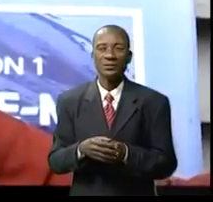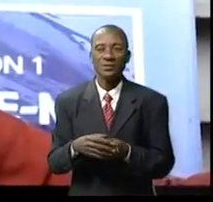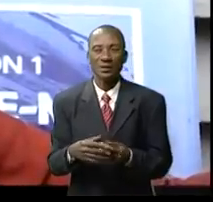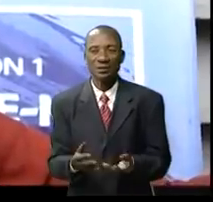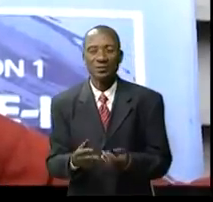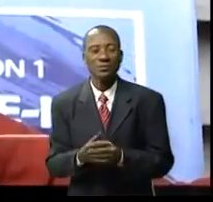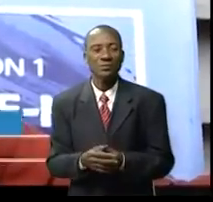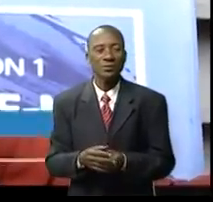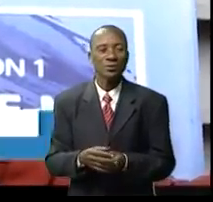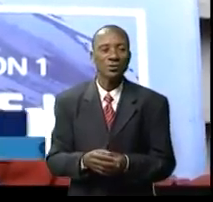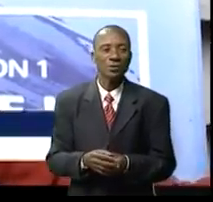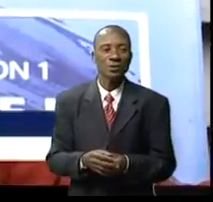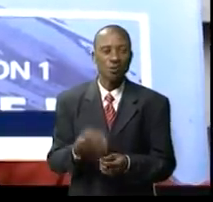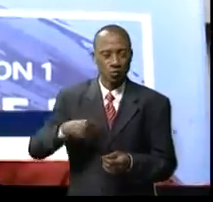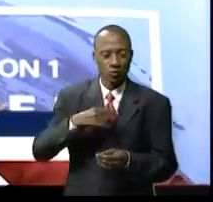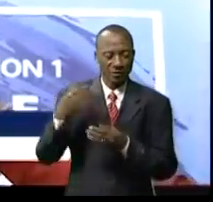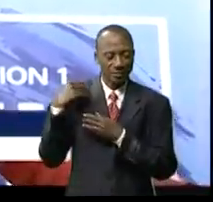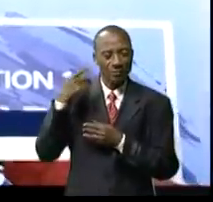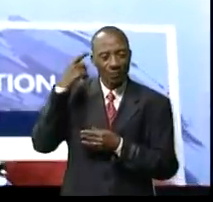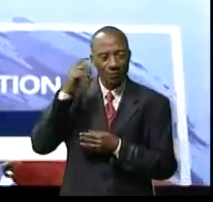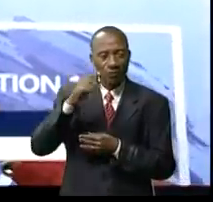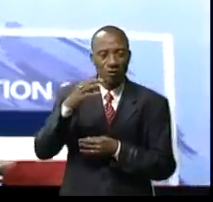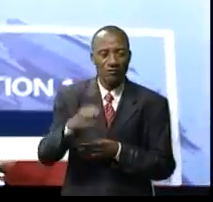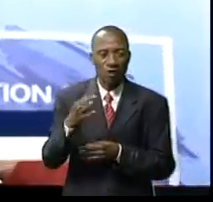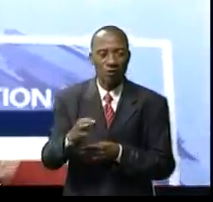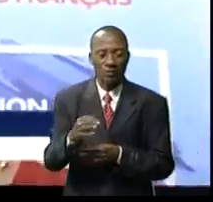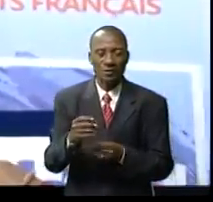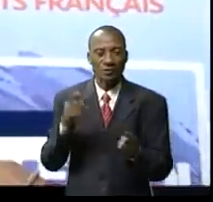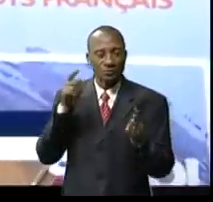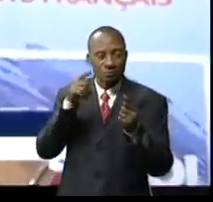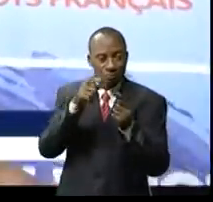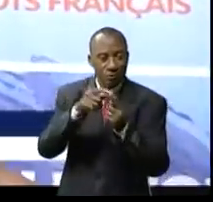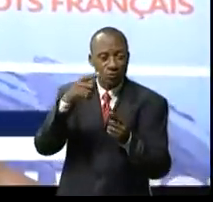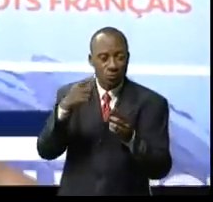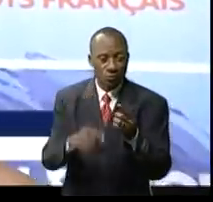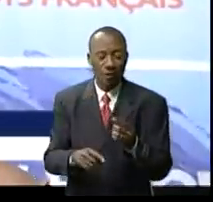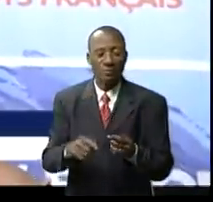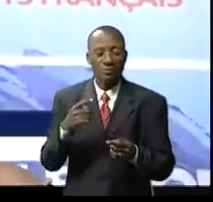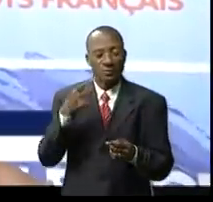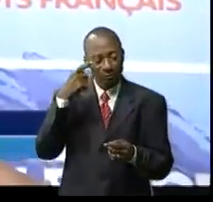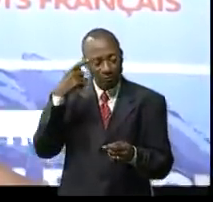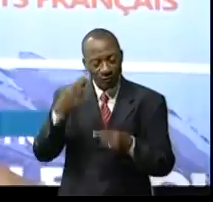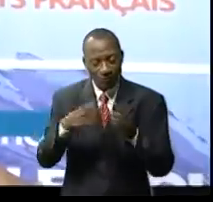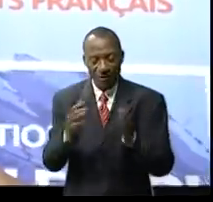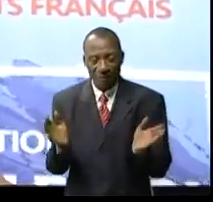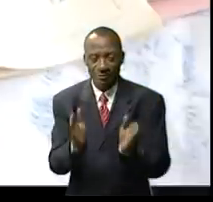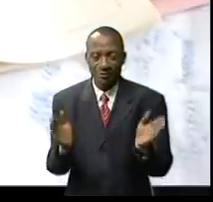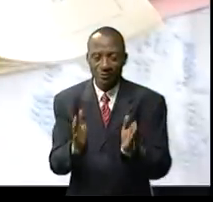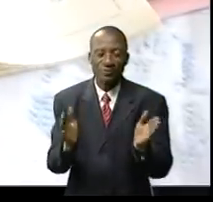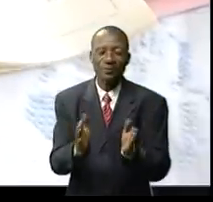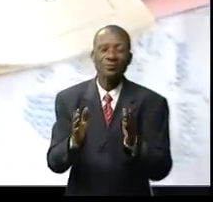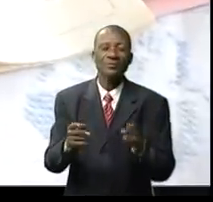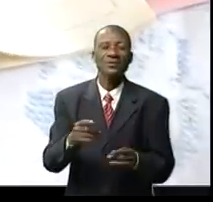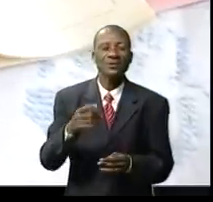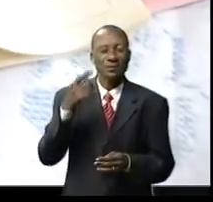de la francophonie, notre mission principale est de faire la promotion de la langue française et la diversité linguistique et culturelle. Les élèves